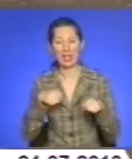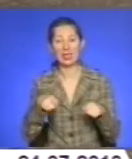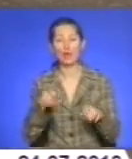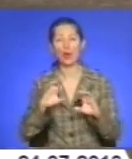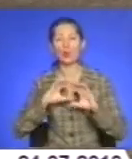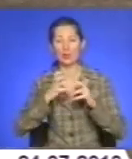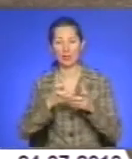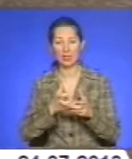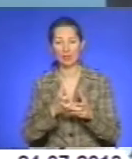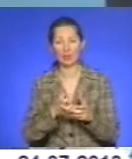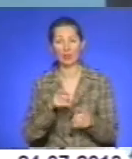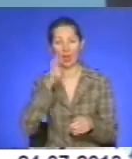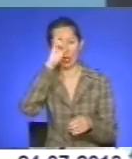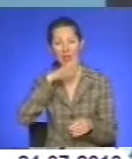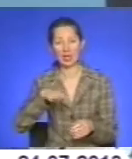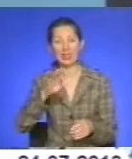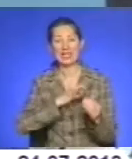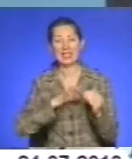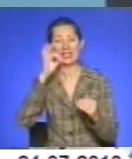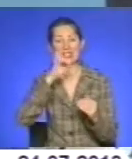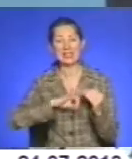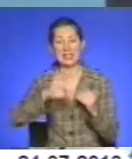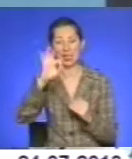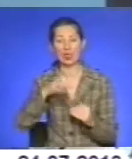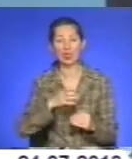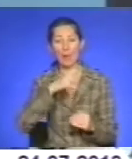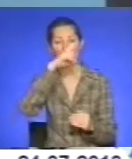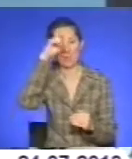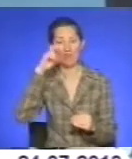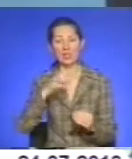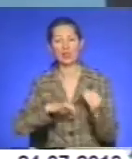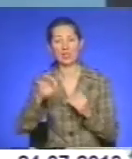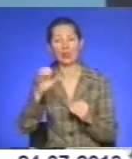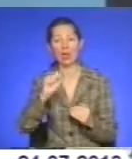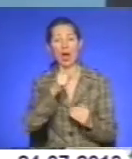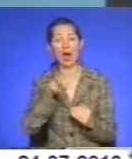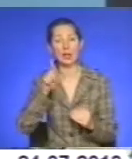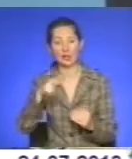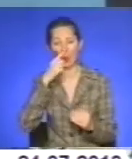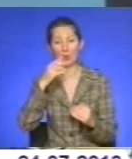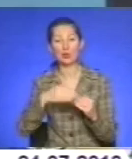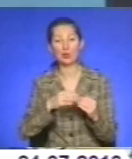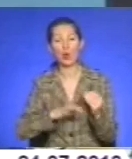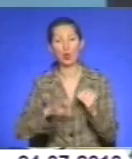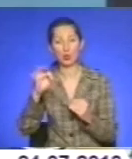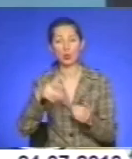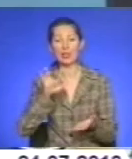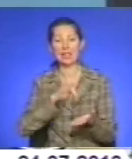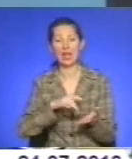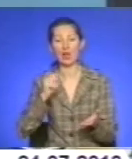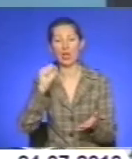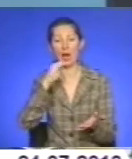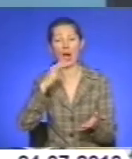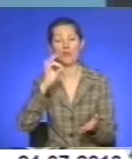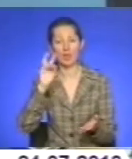урядовці. Країни Східної, Південної, Східної Азії, Близького Сходу, Північної та Центральної Африки все більше